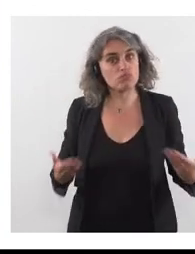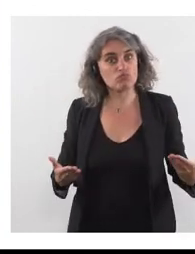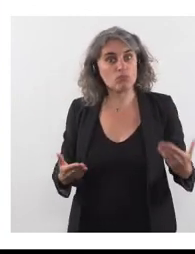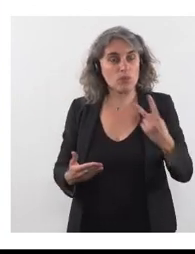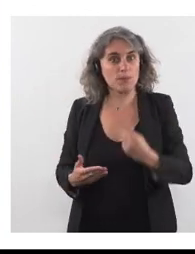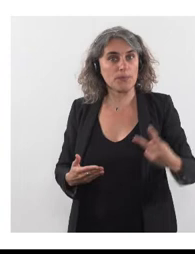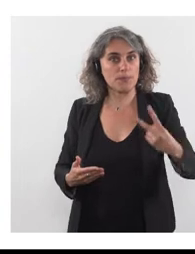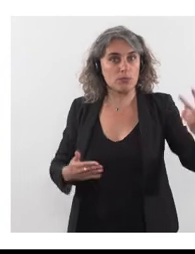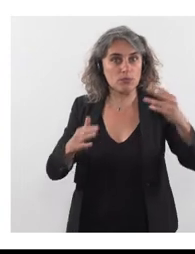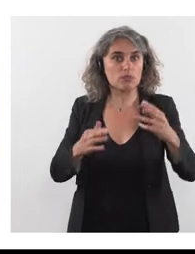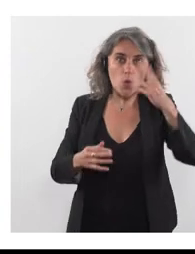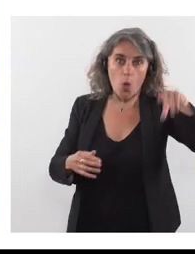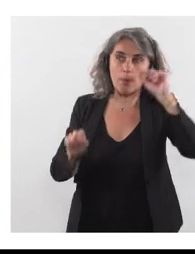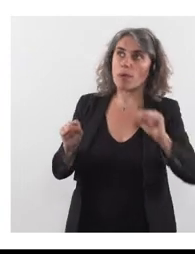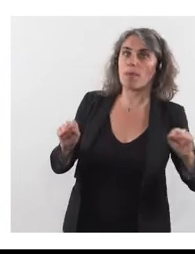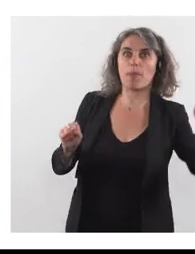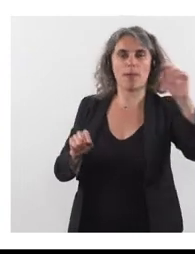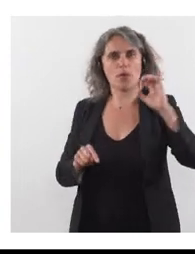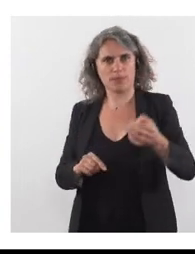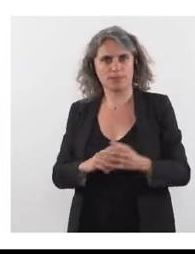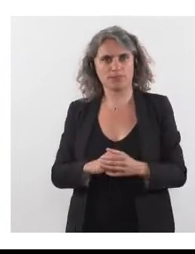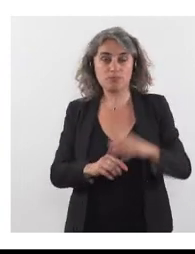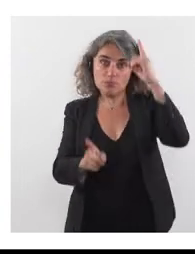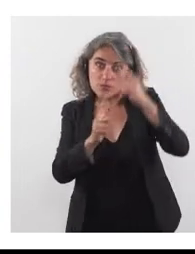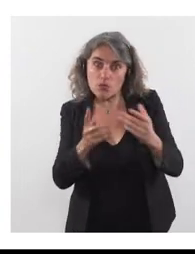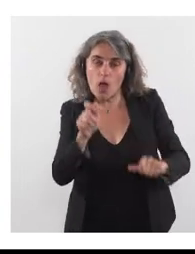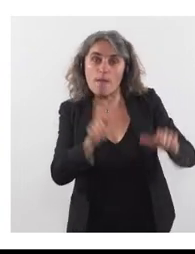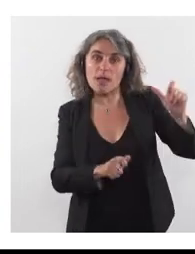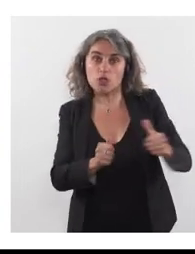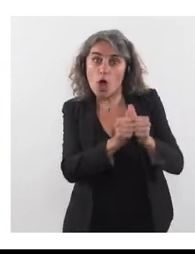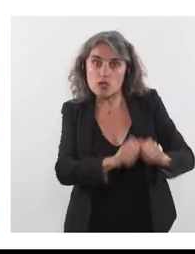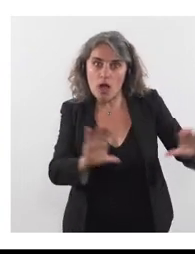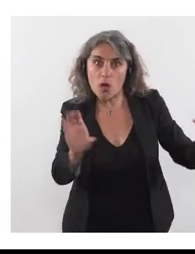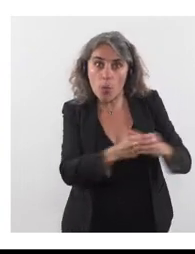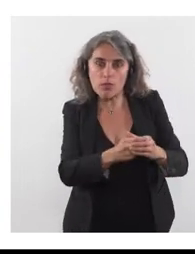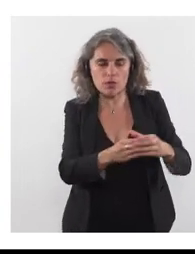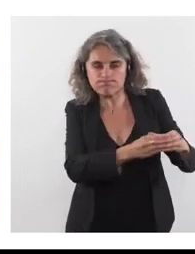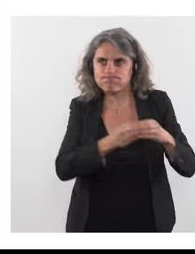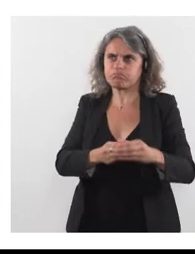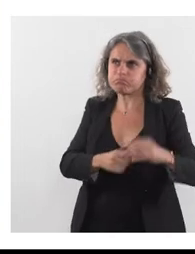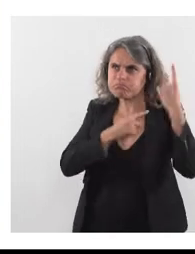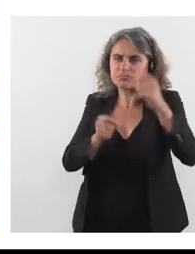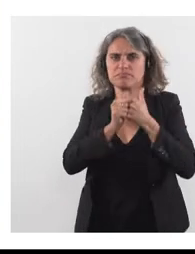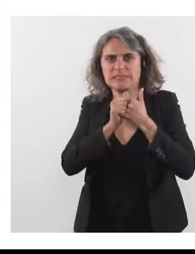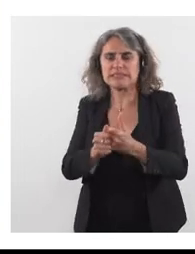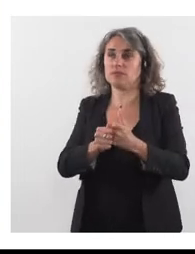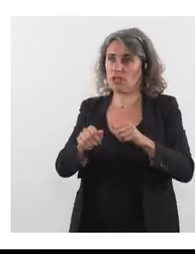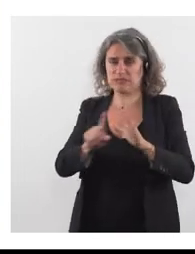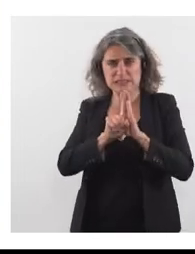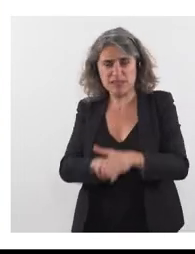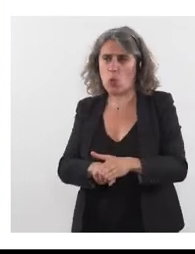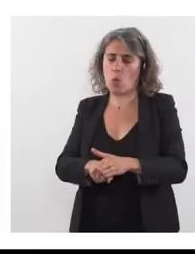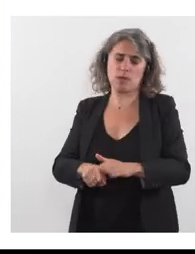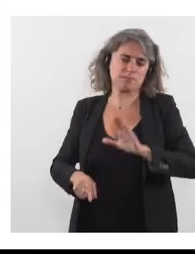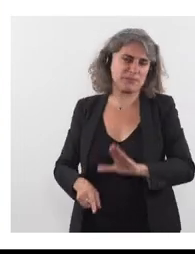certain nombre de pays européens. Il permet à de multiples réclamants de dénoncer des systèmes discriminatoires ancrés dans le fonctionnement